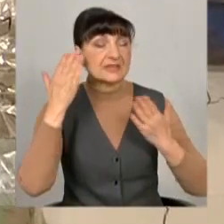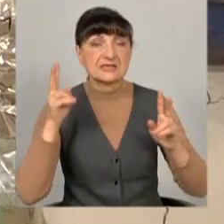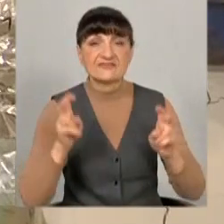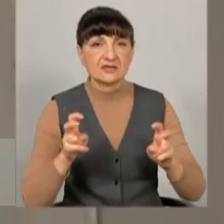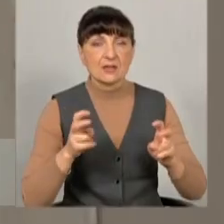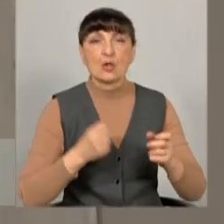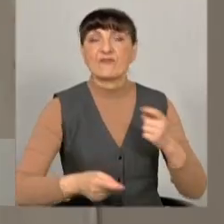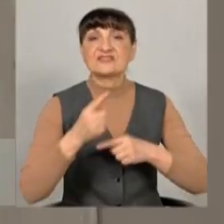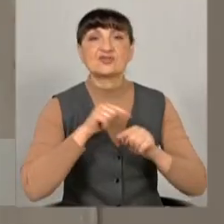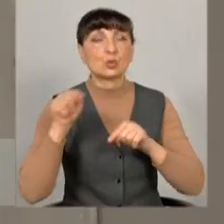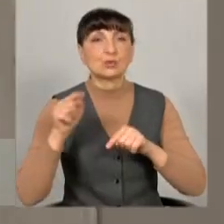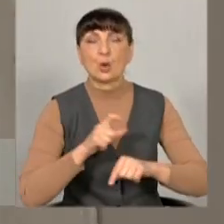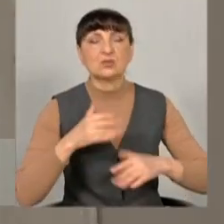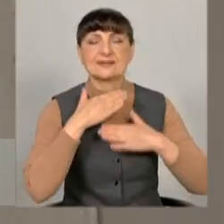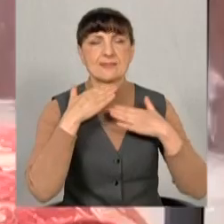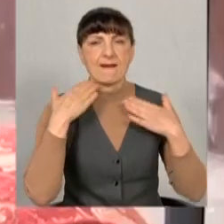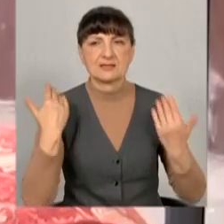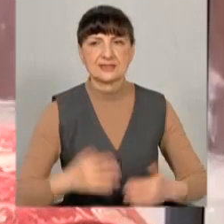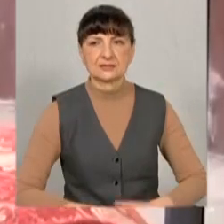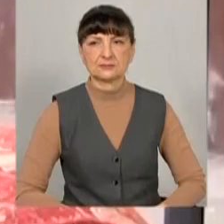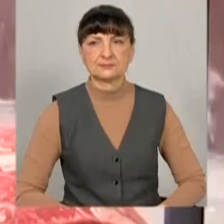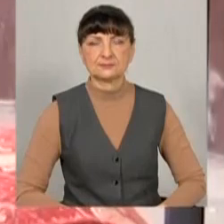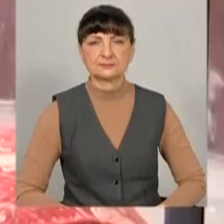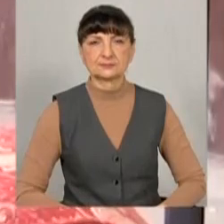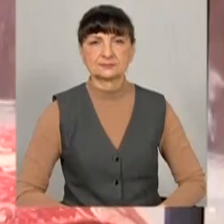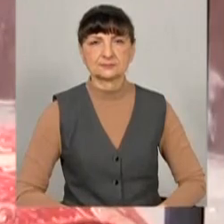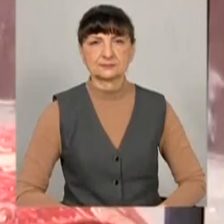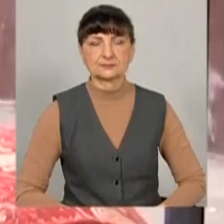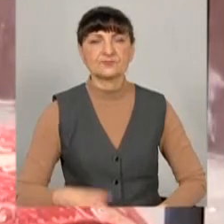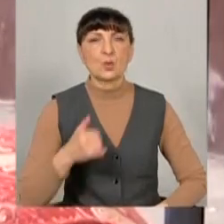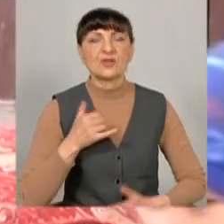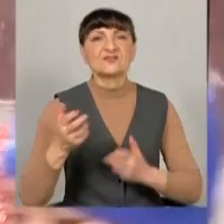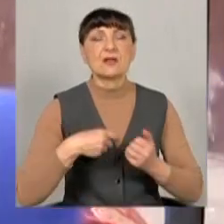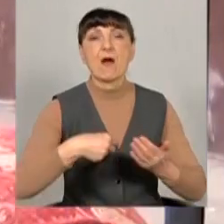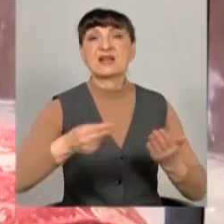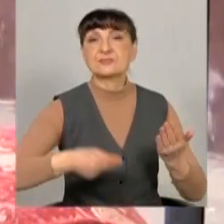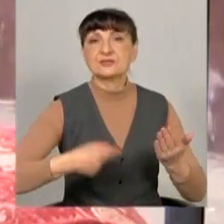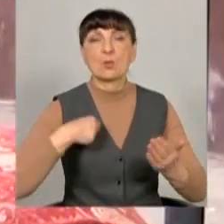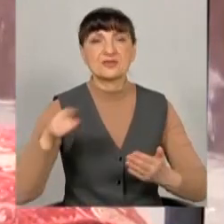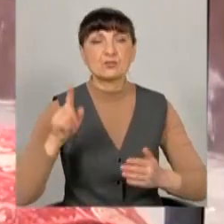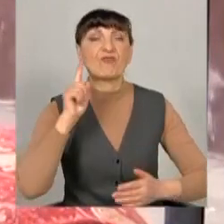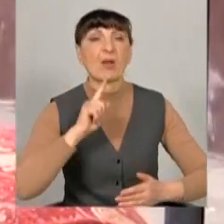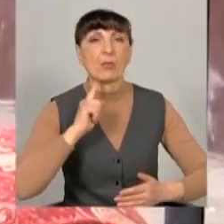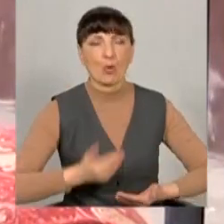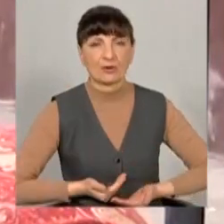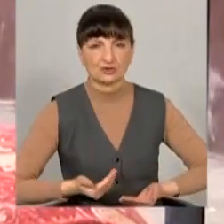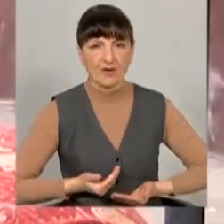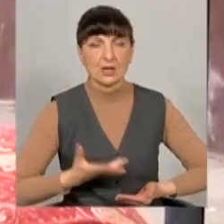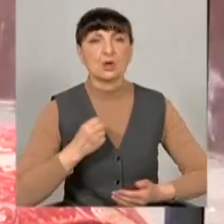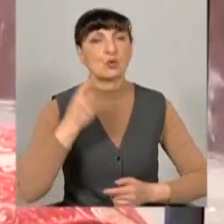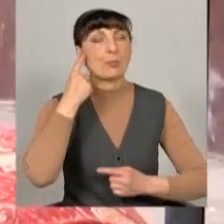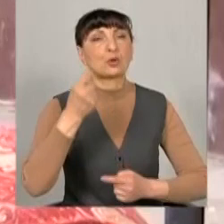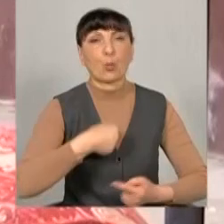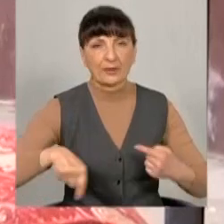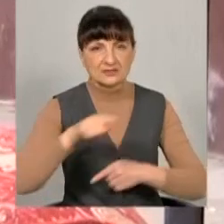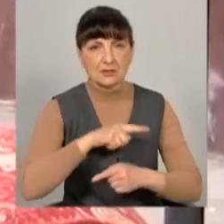Но возвращаться туда люди не хотят. У нас взяли расписку, что мы здесь будем временно проживать, еще и